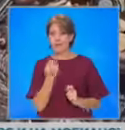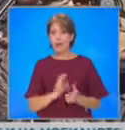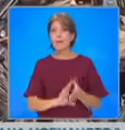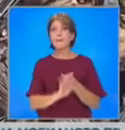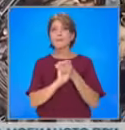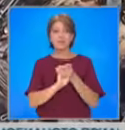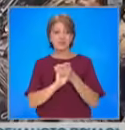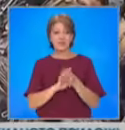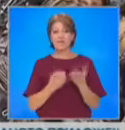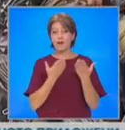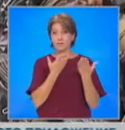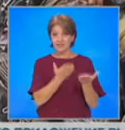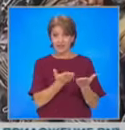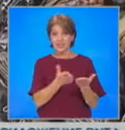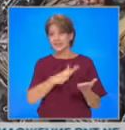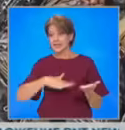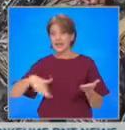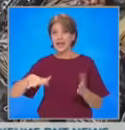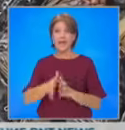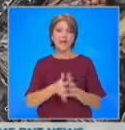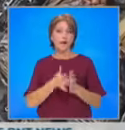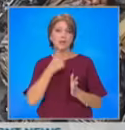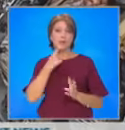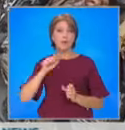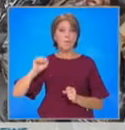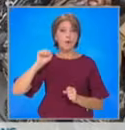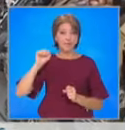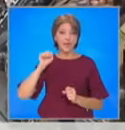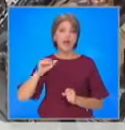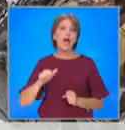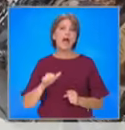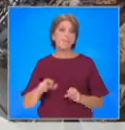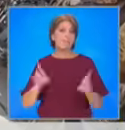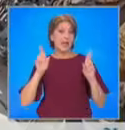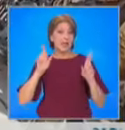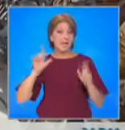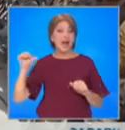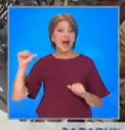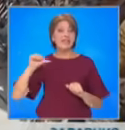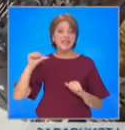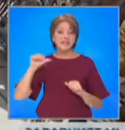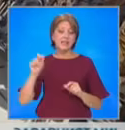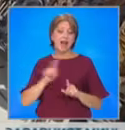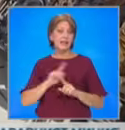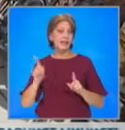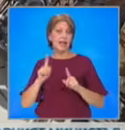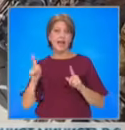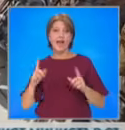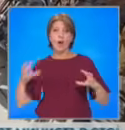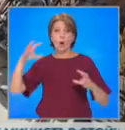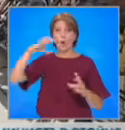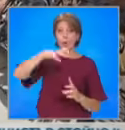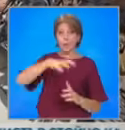Поздравявам вас и целия народ с тази победа. Надявам се Афганистан никога повече да не бъде окупиран и да бъде свободен, благоденстващ и дом